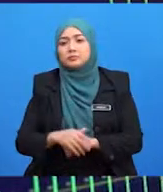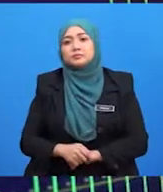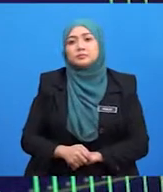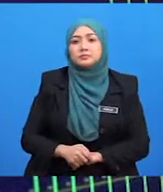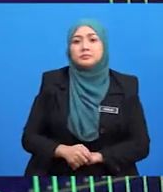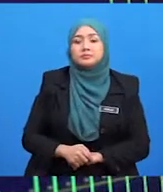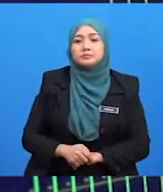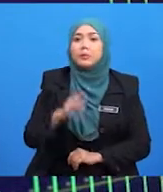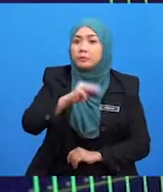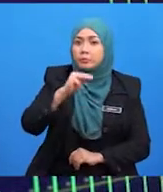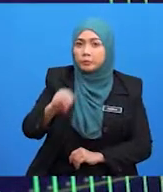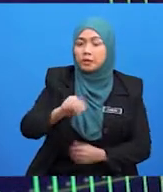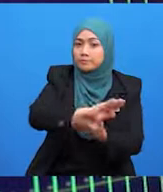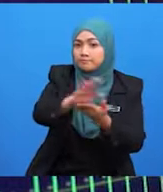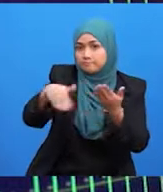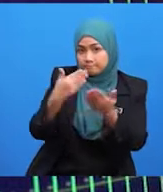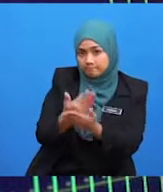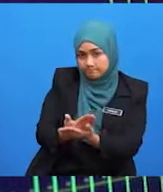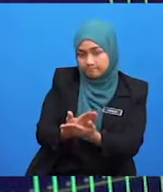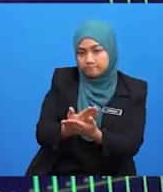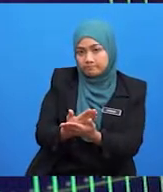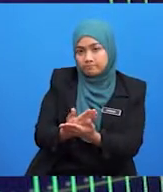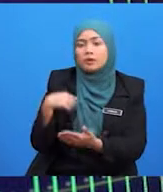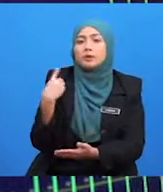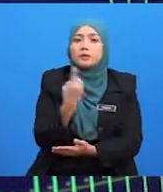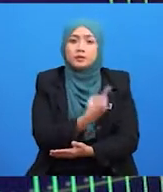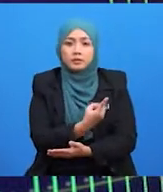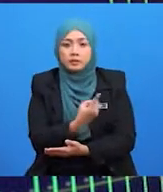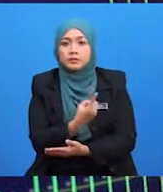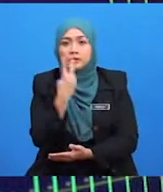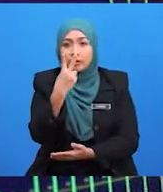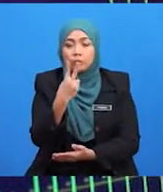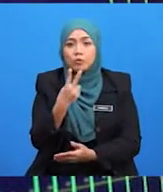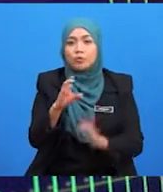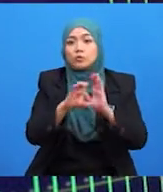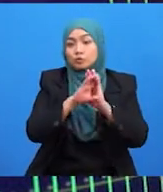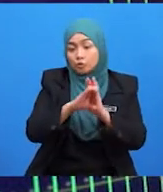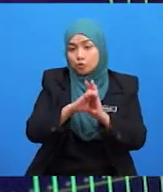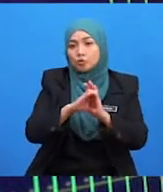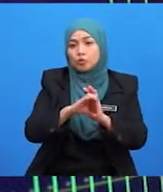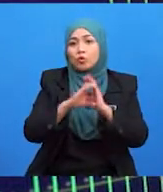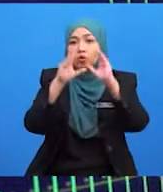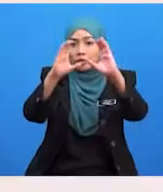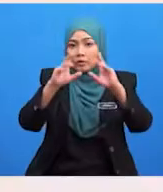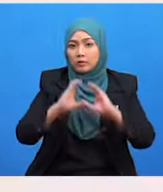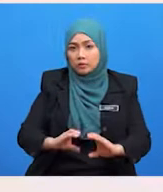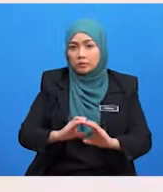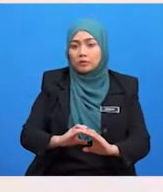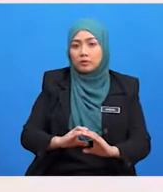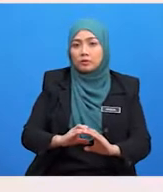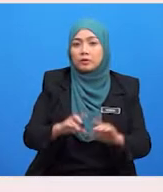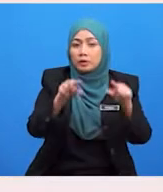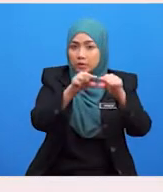RM7,800. Murid-murid yang cikgu kasihi sekalian, kita beralih kepada contoh pengiraan kaedah garis